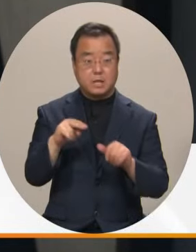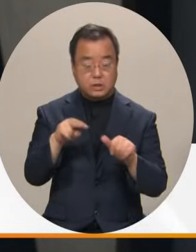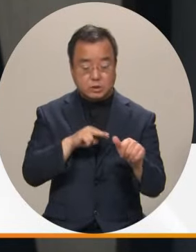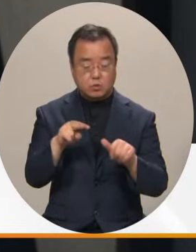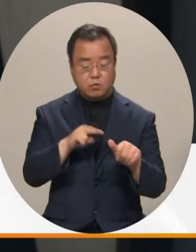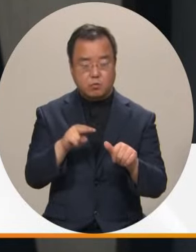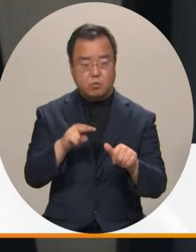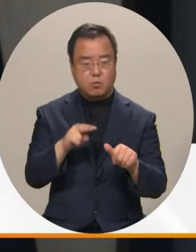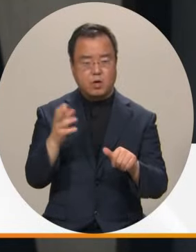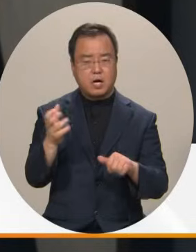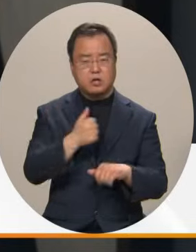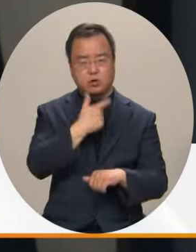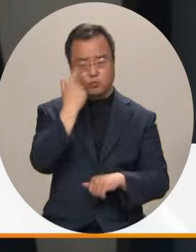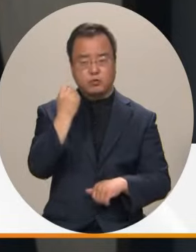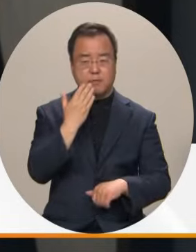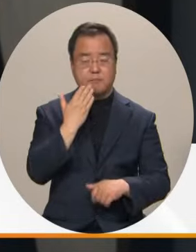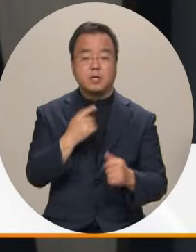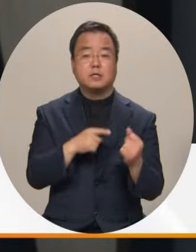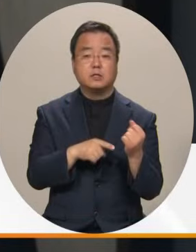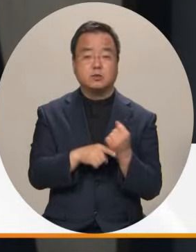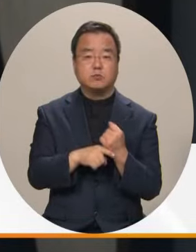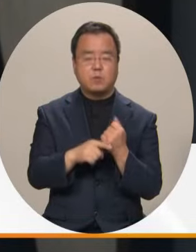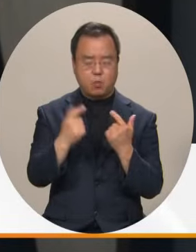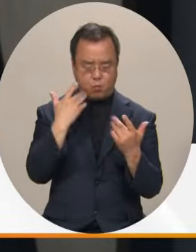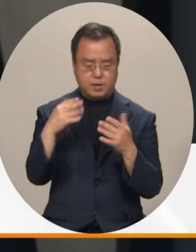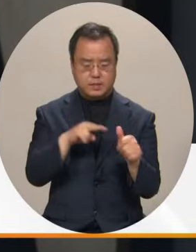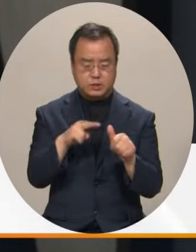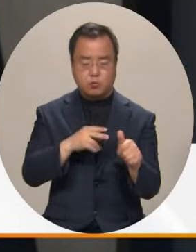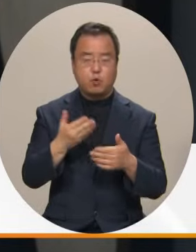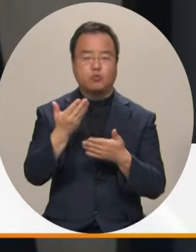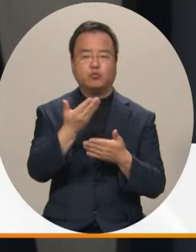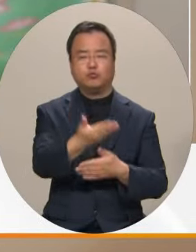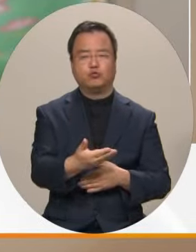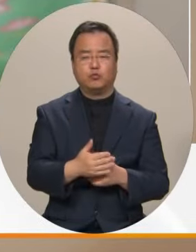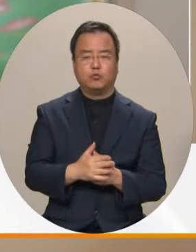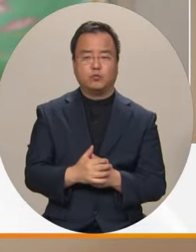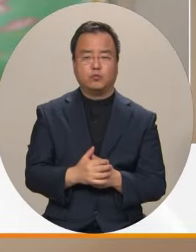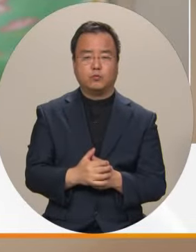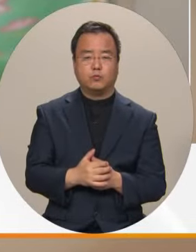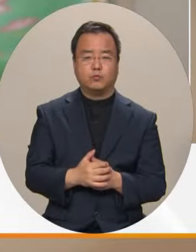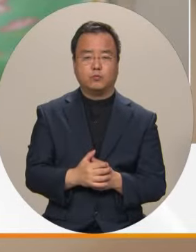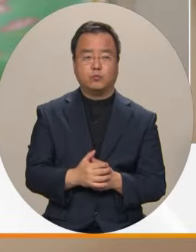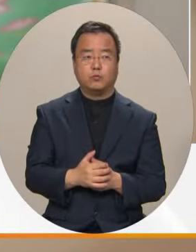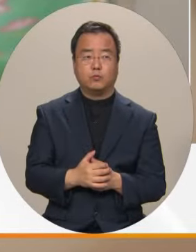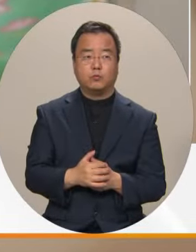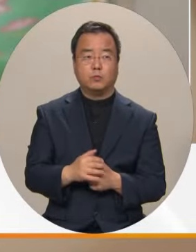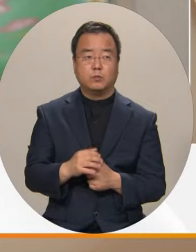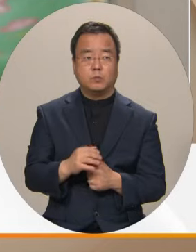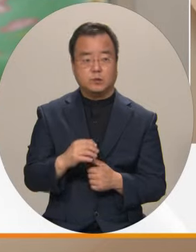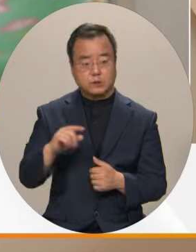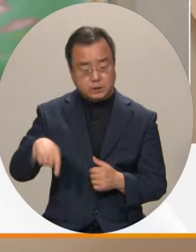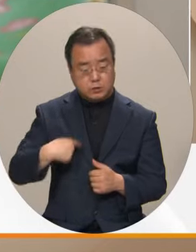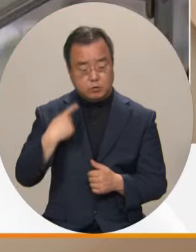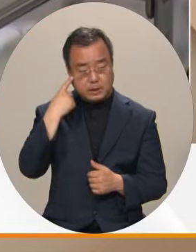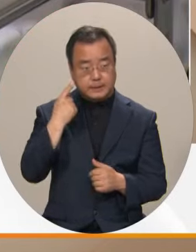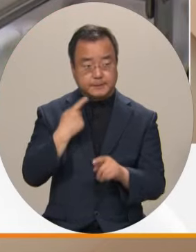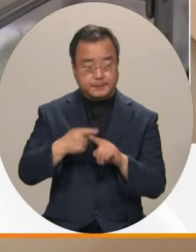가능성이 높기 때문에 그런 분들에게 정보를 정확하게 알려 드려서 뭔가 제대로 어 판단할 수 있도록